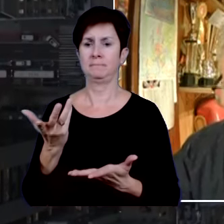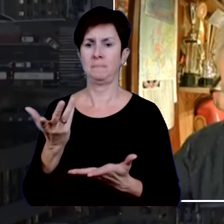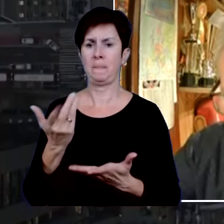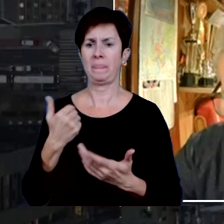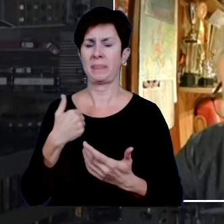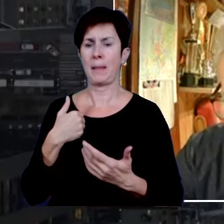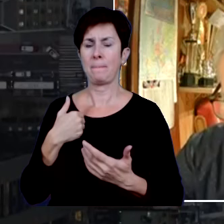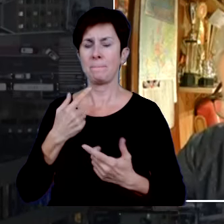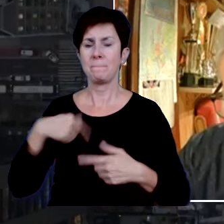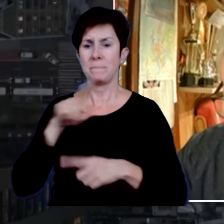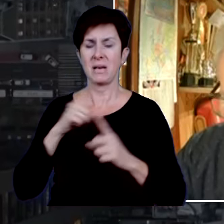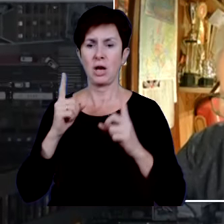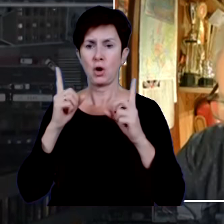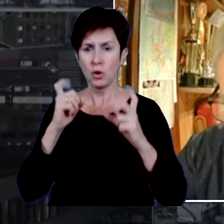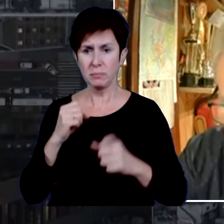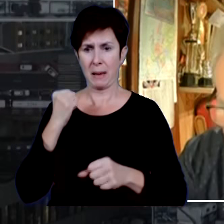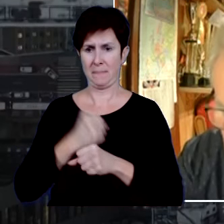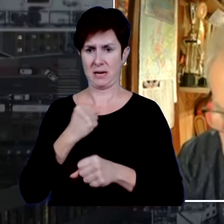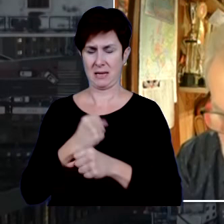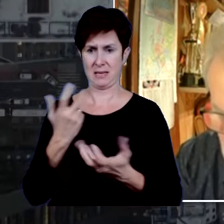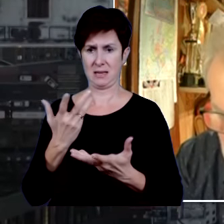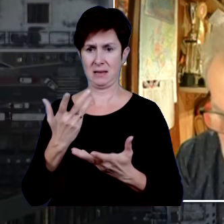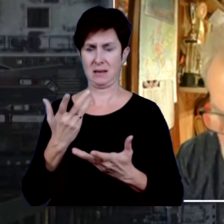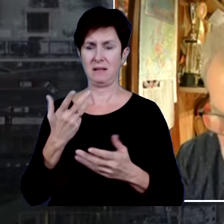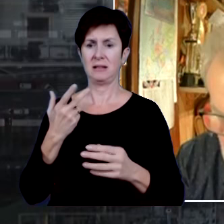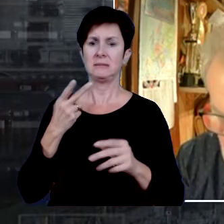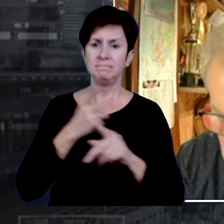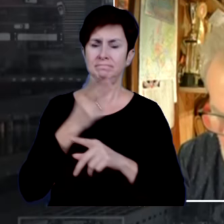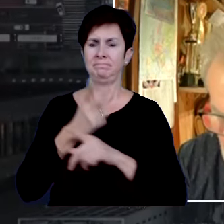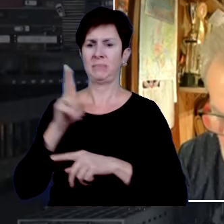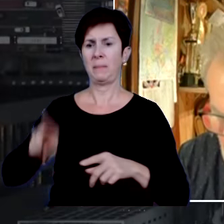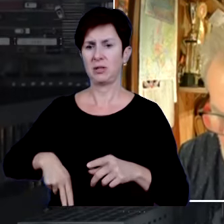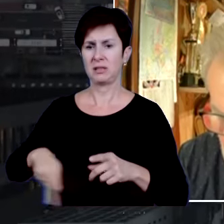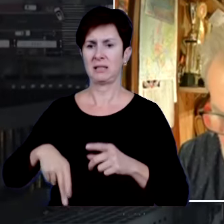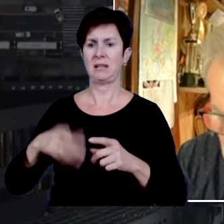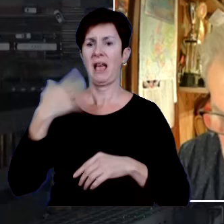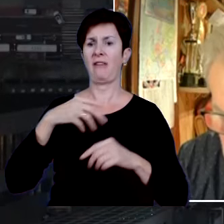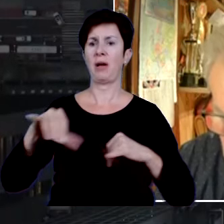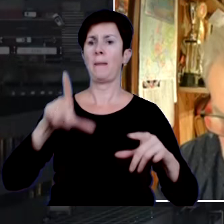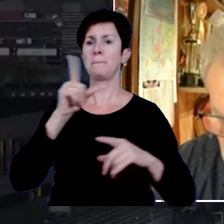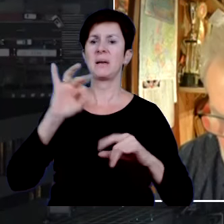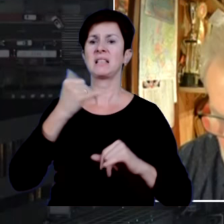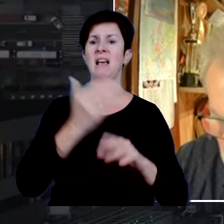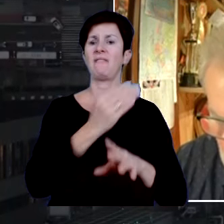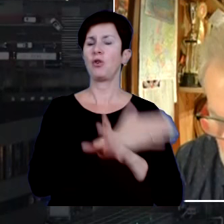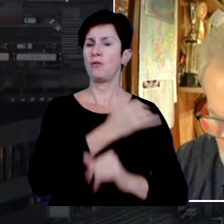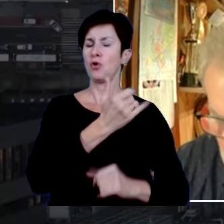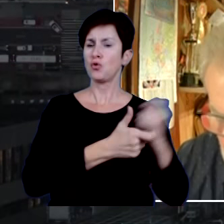rozpoczynamy pracę, bo jednak wejście do tych ministerstw po rządach Prawa i Sprawiedliwości, zobaczenie, jak to wygląda,